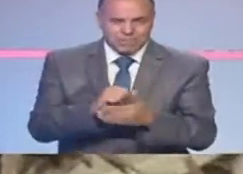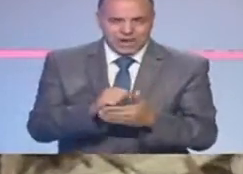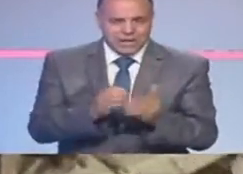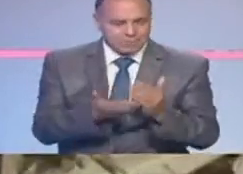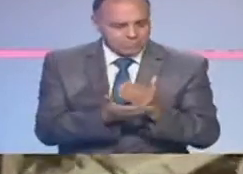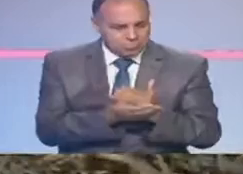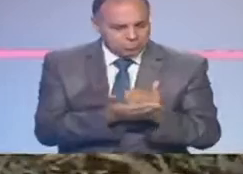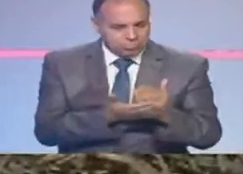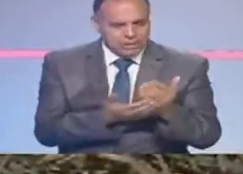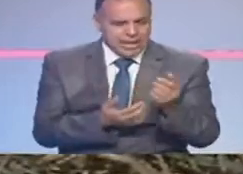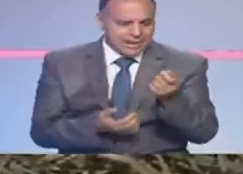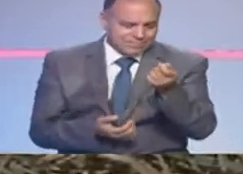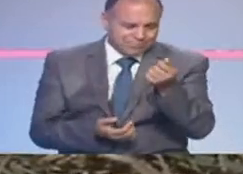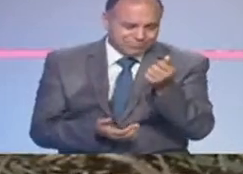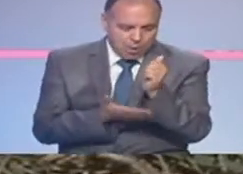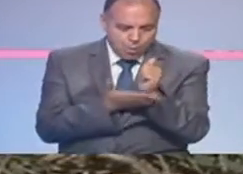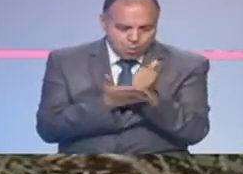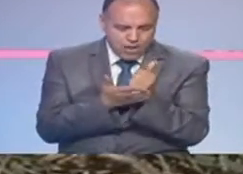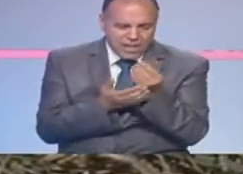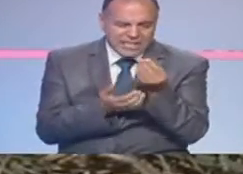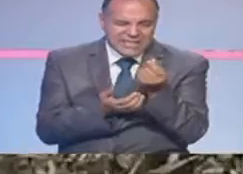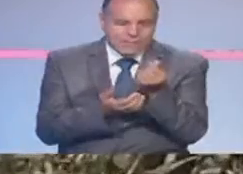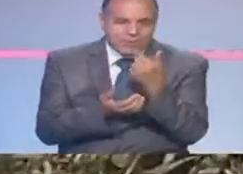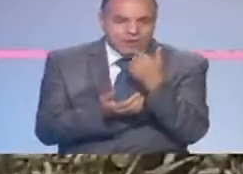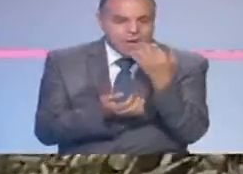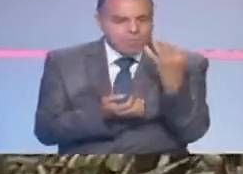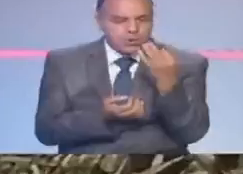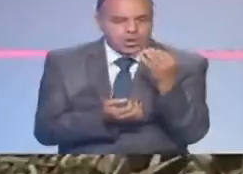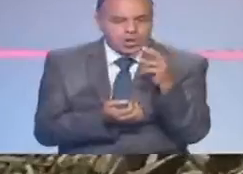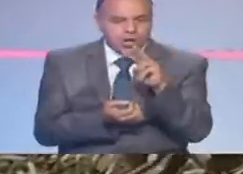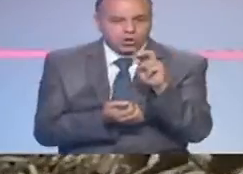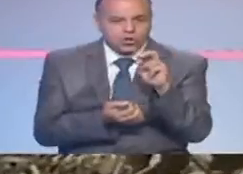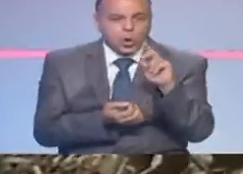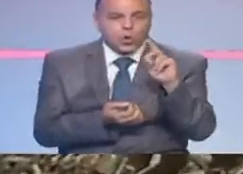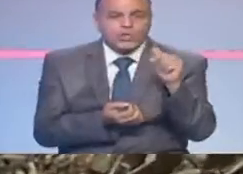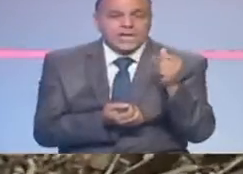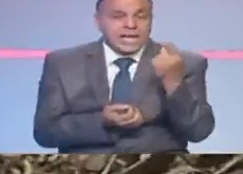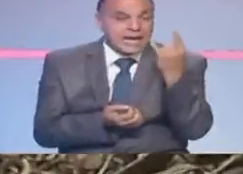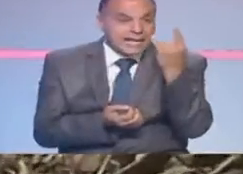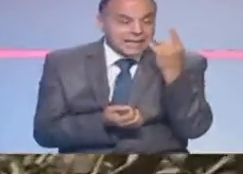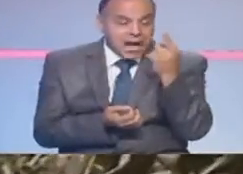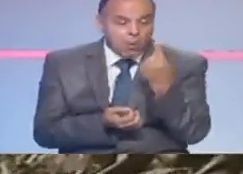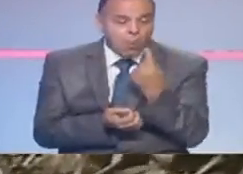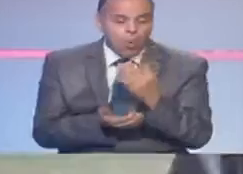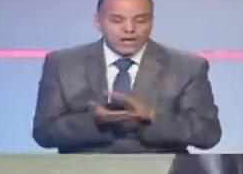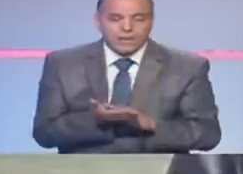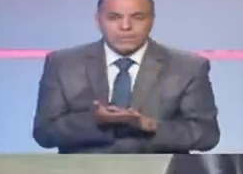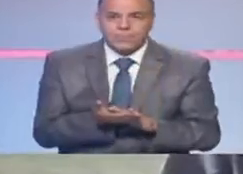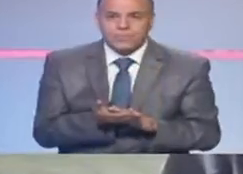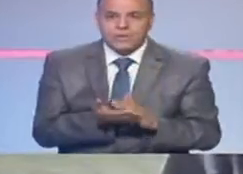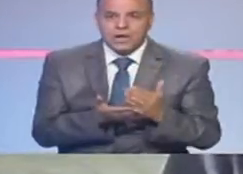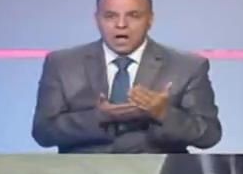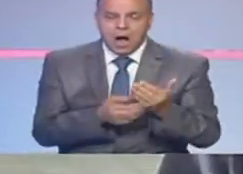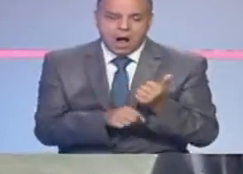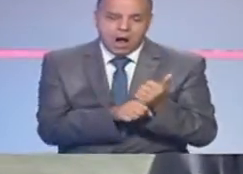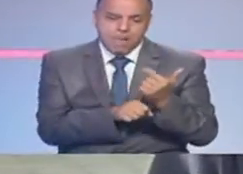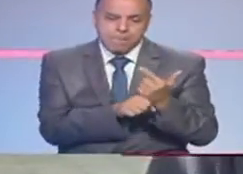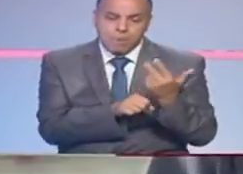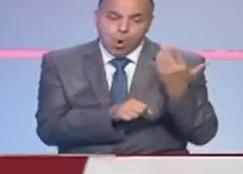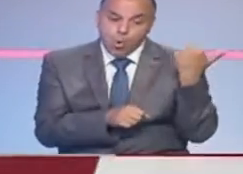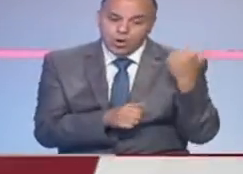للحصول على بمعدل عشرين دكتور الواحد كانت في سنوات